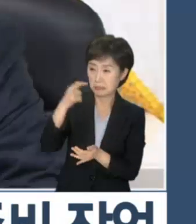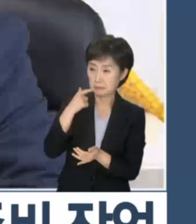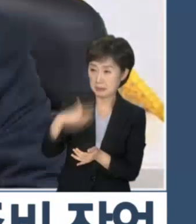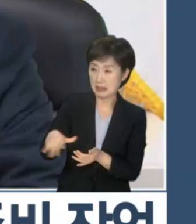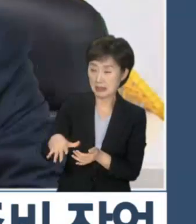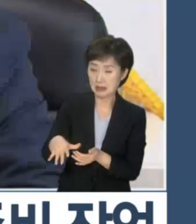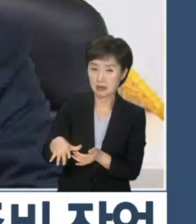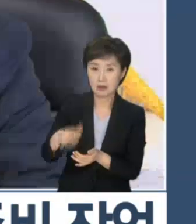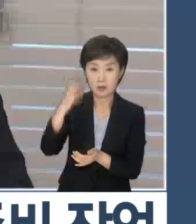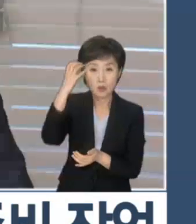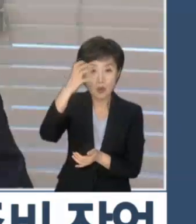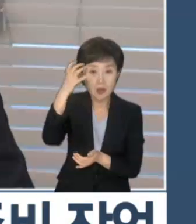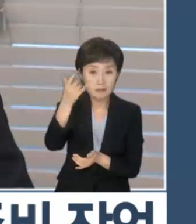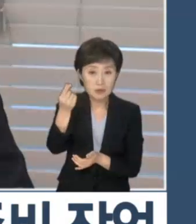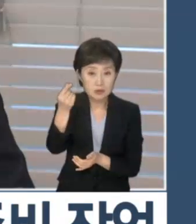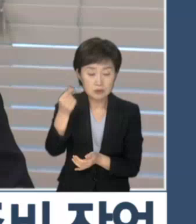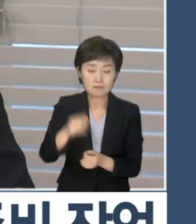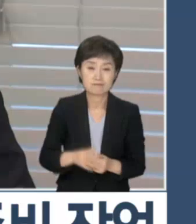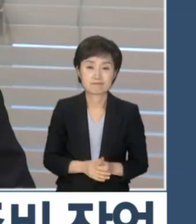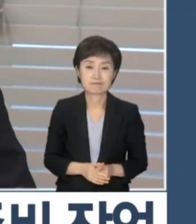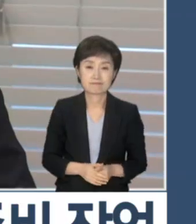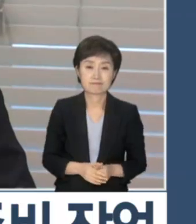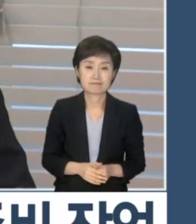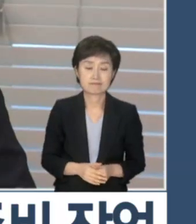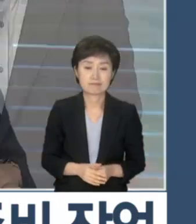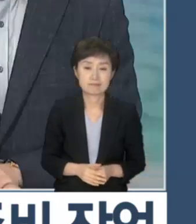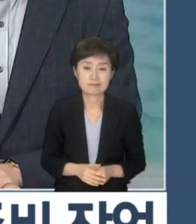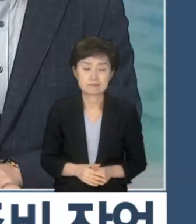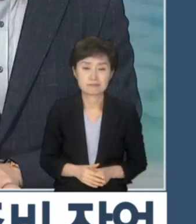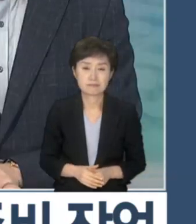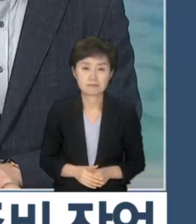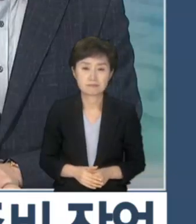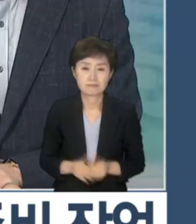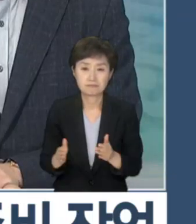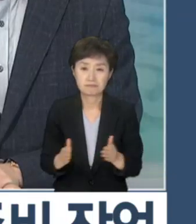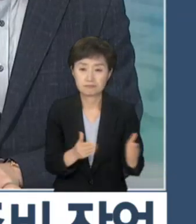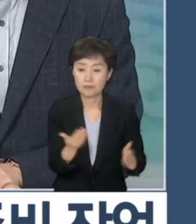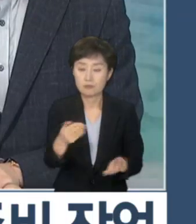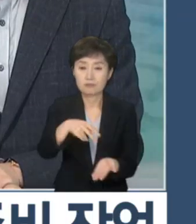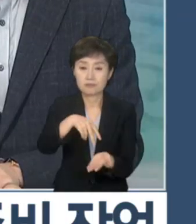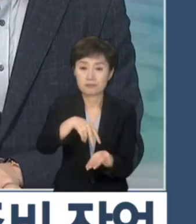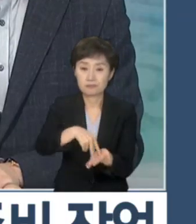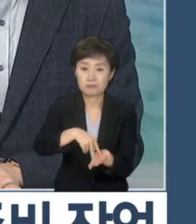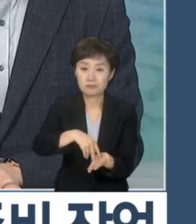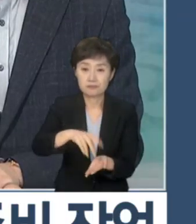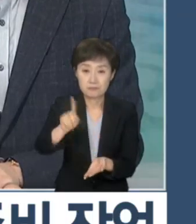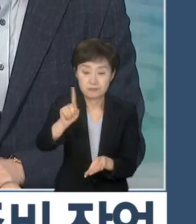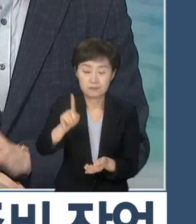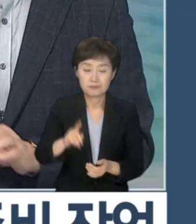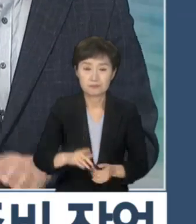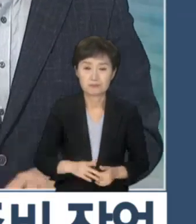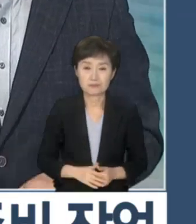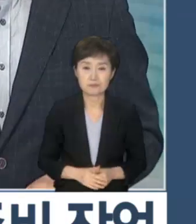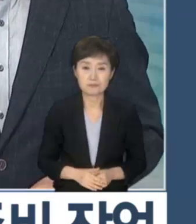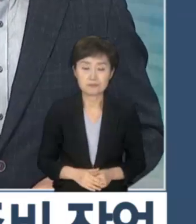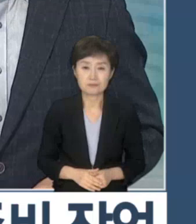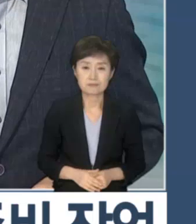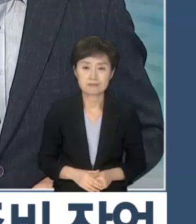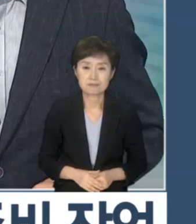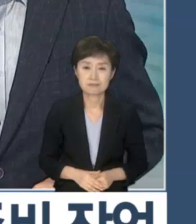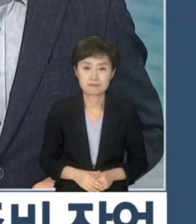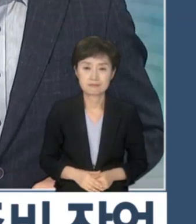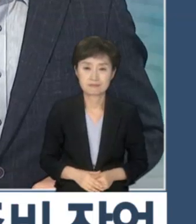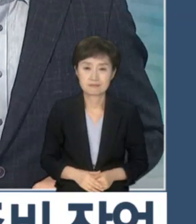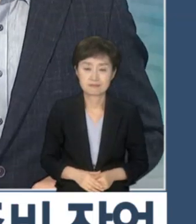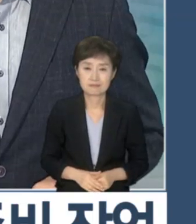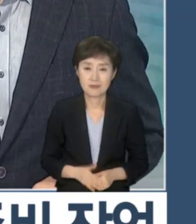자체가 의미가 없는 것이겠죠. 알겠습니다. 같은 발언을 놓고 복기영 대변인의 해석은 어떤지 궁금하네요.